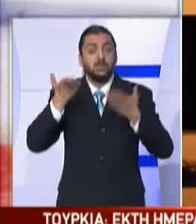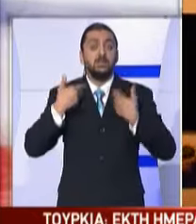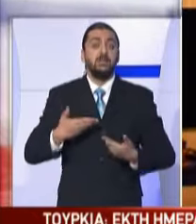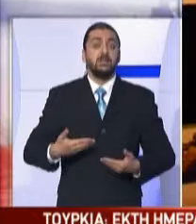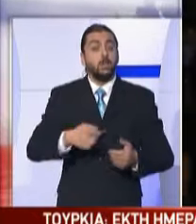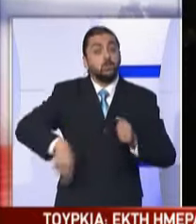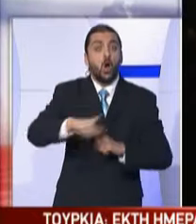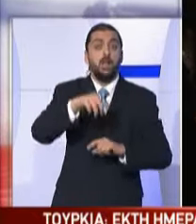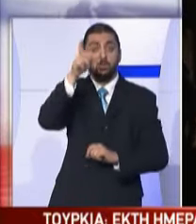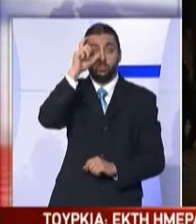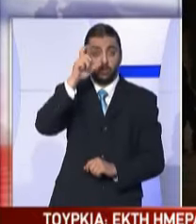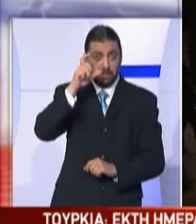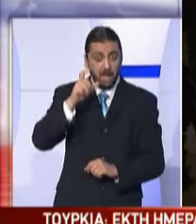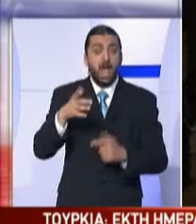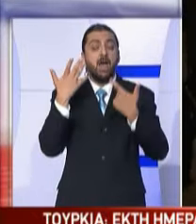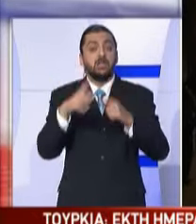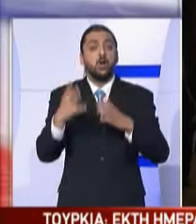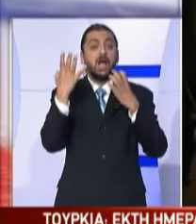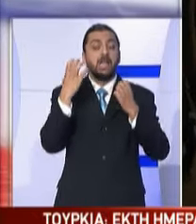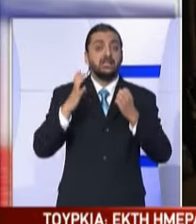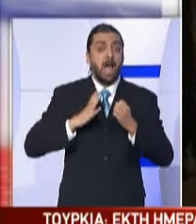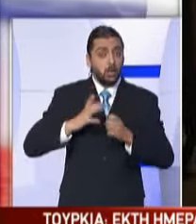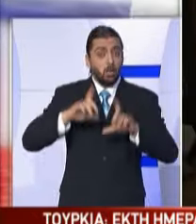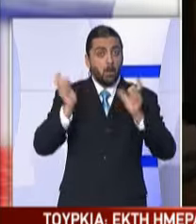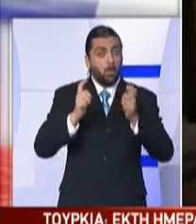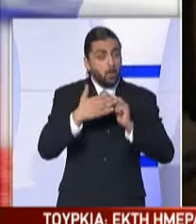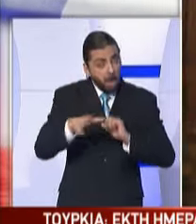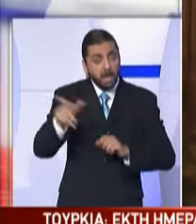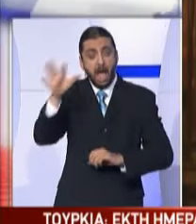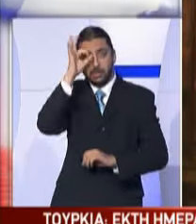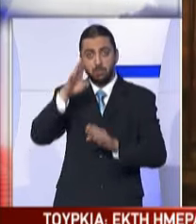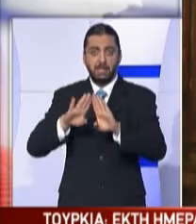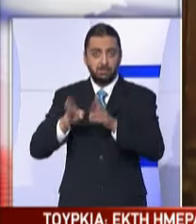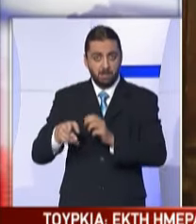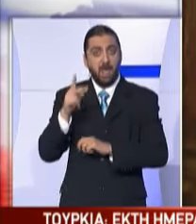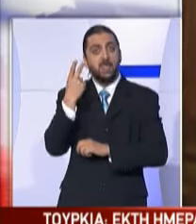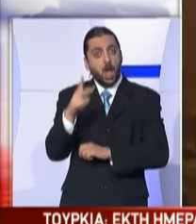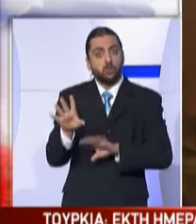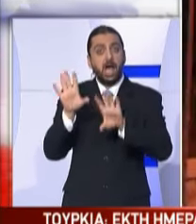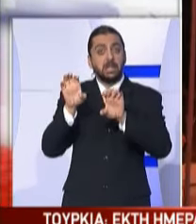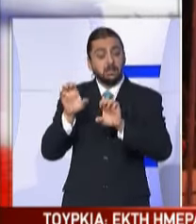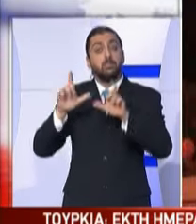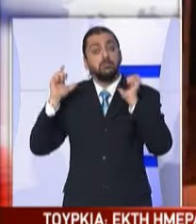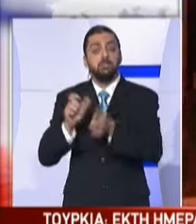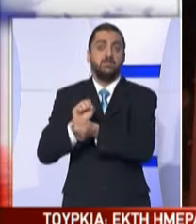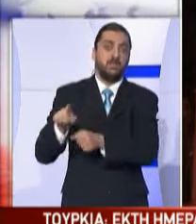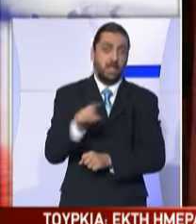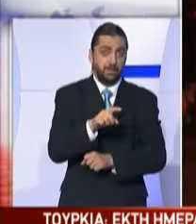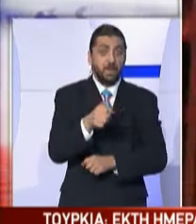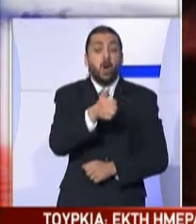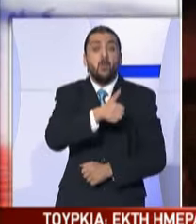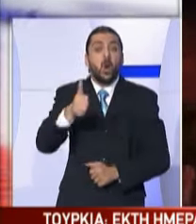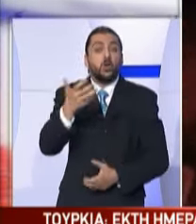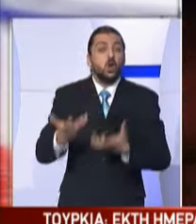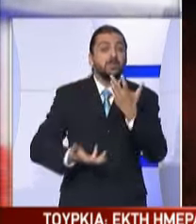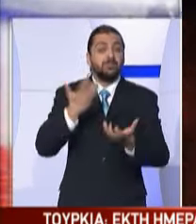σοβαρά. Και 790 είχαν προσαχθεί στα αστυνομικά τμήματα, από τους οποίους οι 290 έχουν συλληφθεί. Μόνο στη Σμύρνη, σύμφωνα με τα